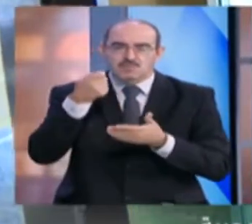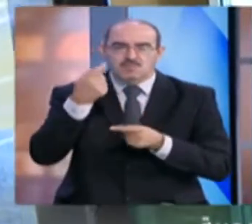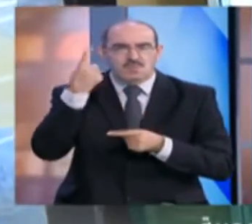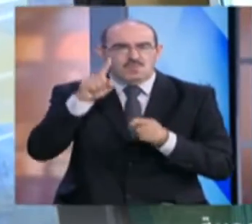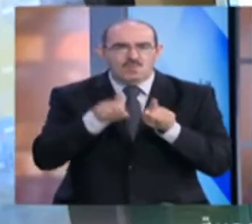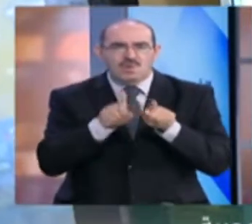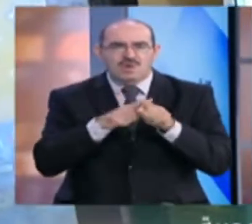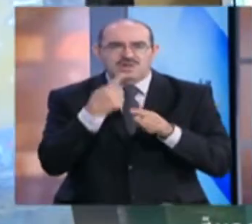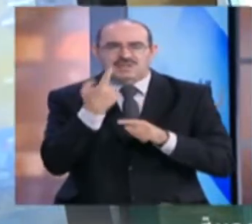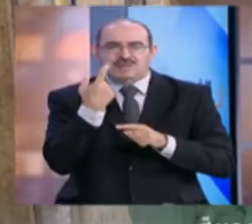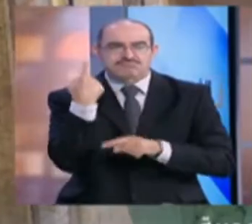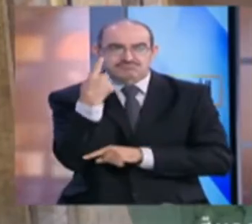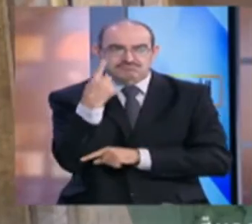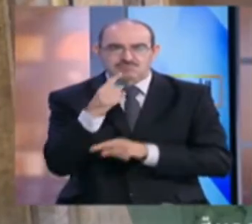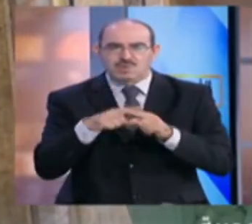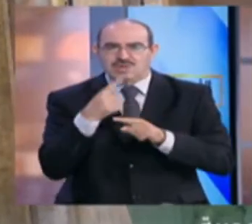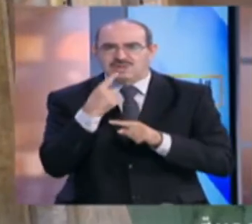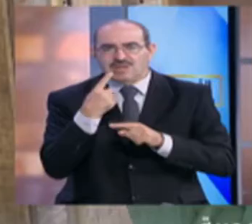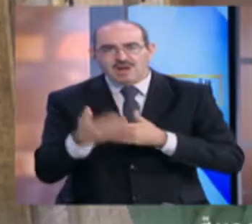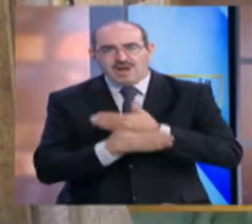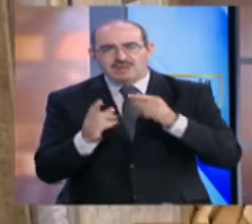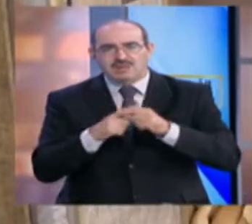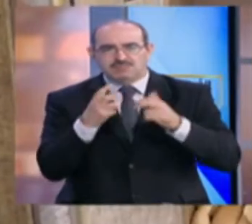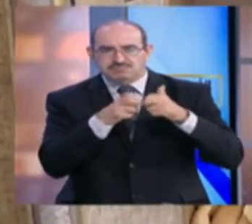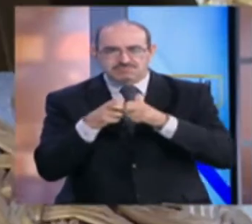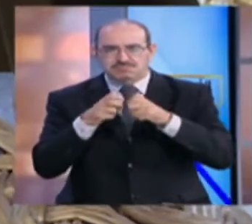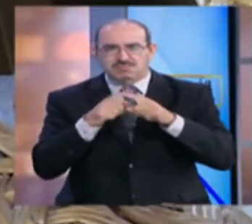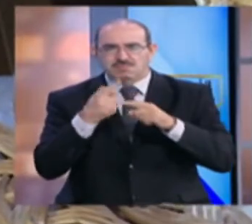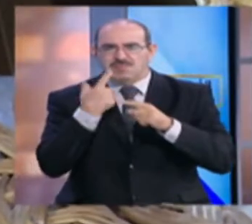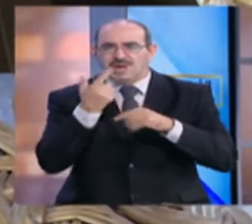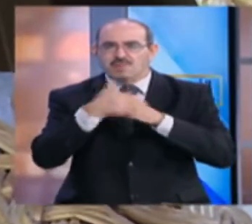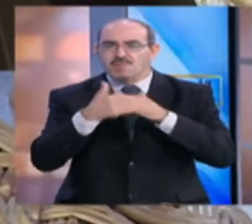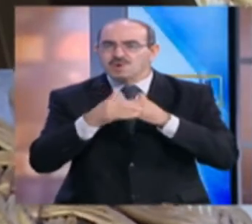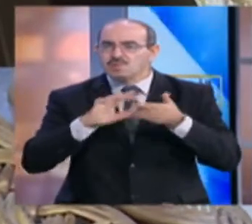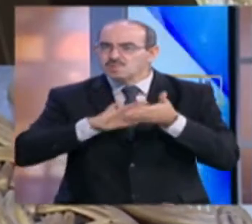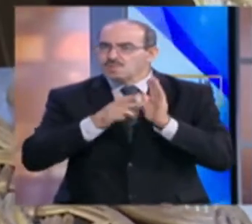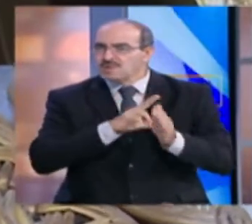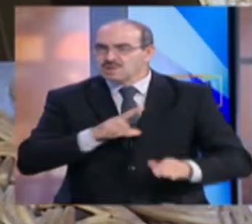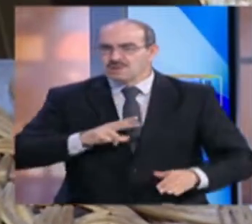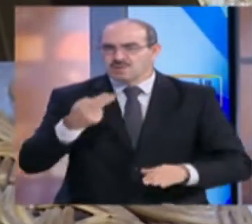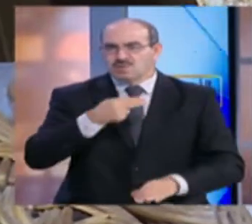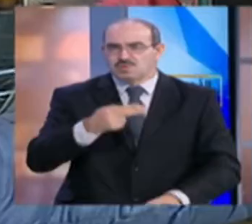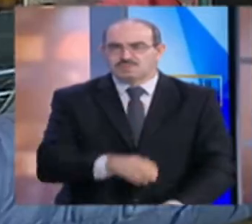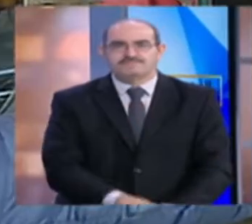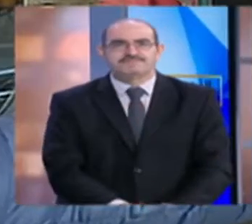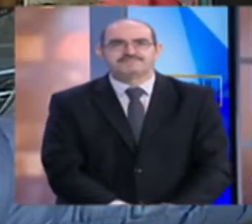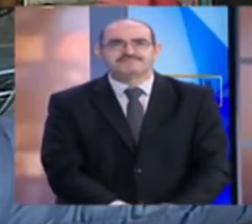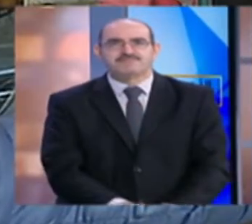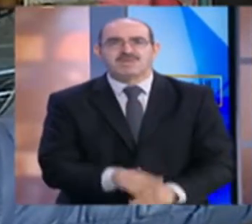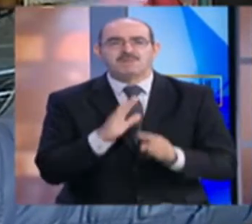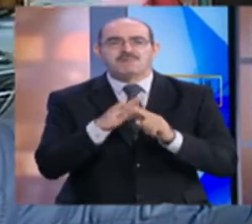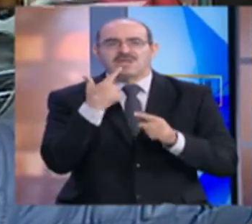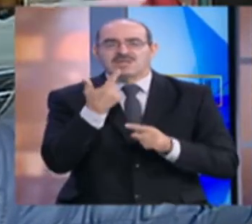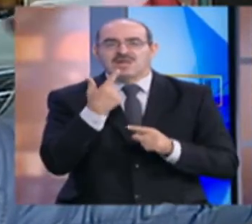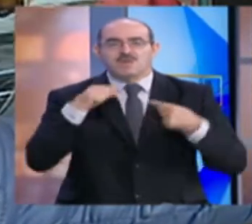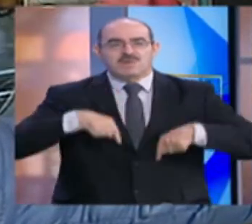كبير في الحفاظ على سعر الخبز عبر كامل التراب الوطني. ما نقدوش نخربوا في الخبز المدعم، مدعم